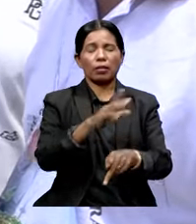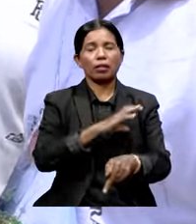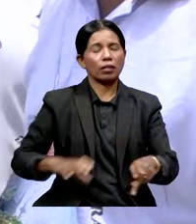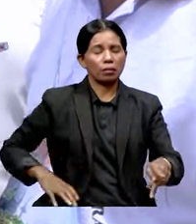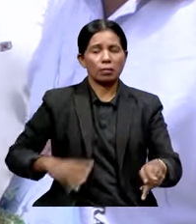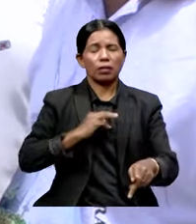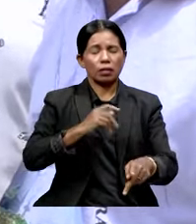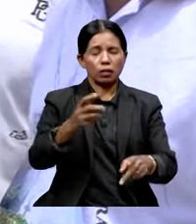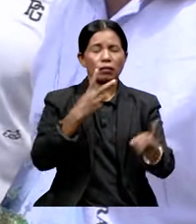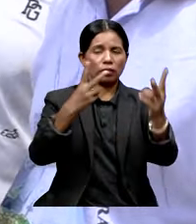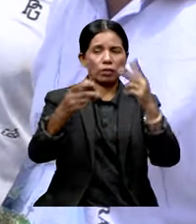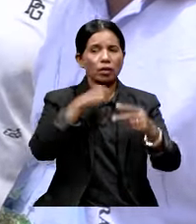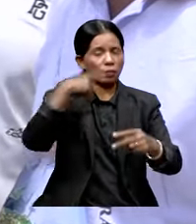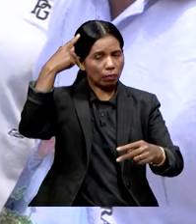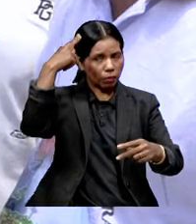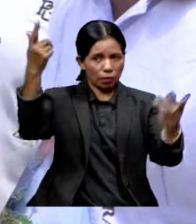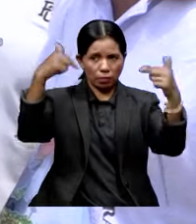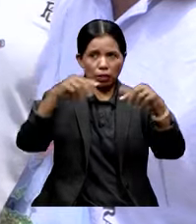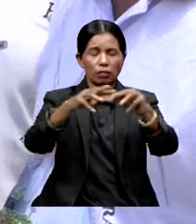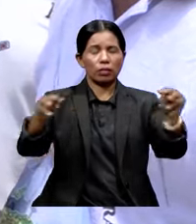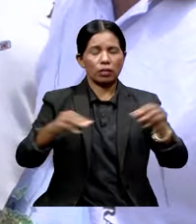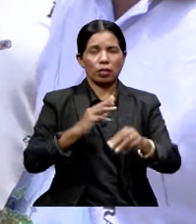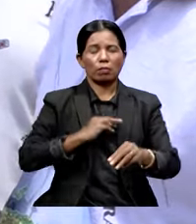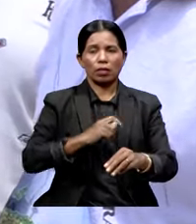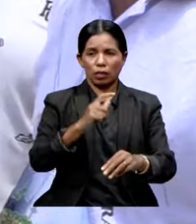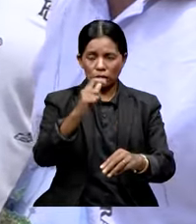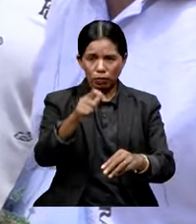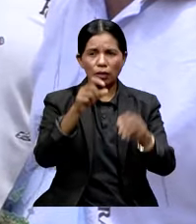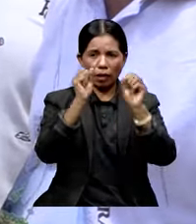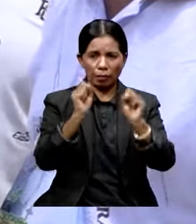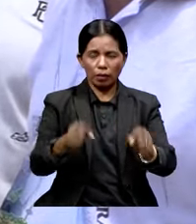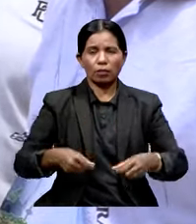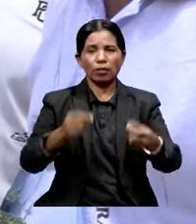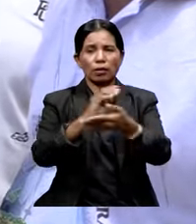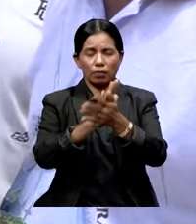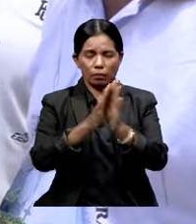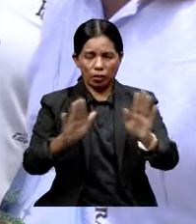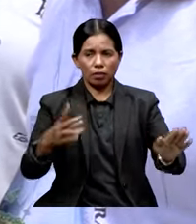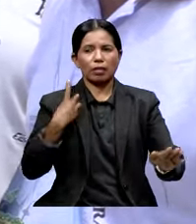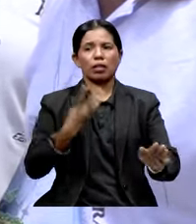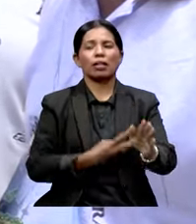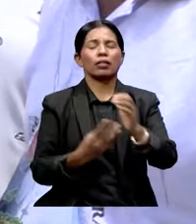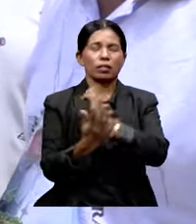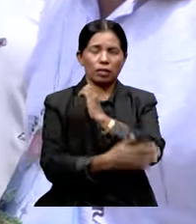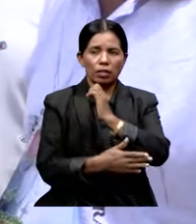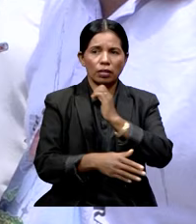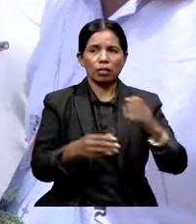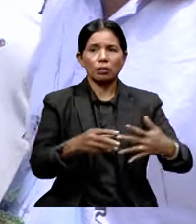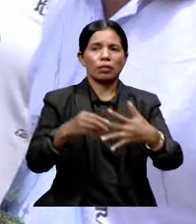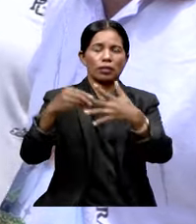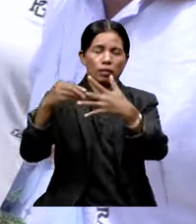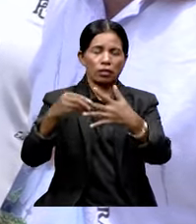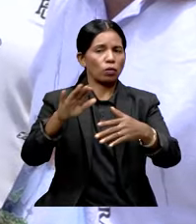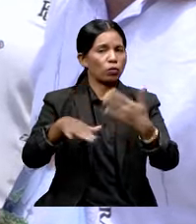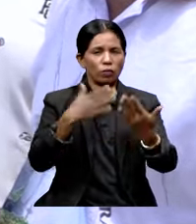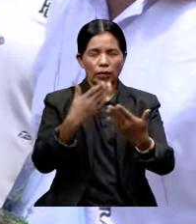menesperansa kata ko visita Santo Padre ni meke atu maya munisipi Manatutu bele fopas ya itania rain di duya mana amasi mana Manatutu atu